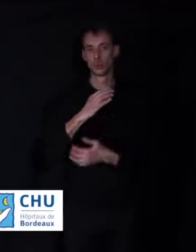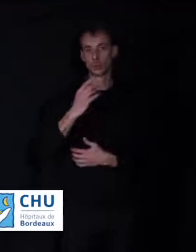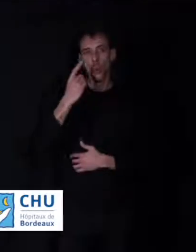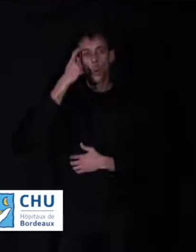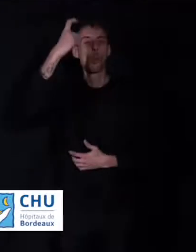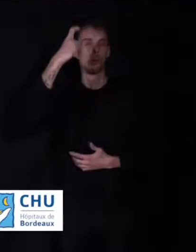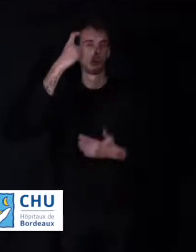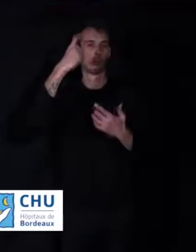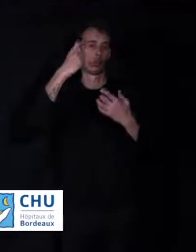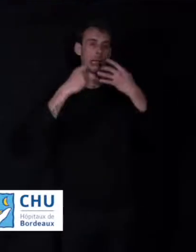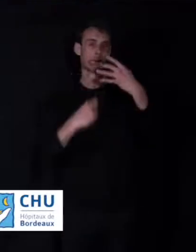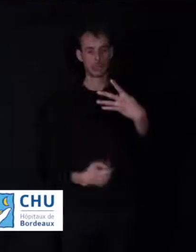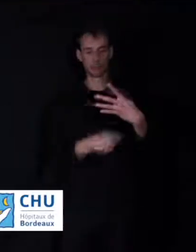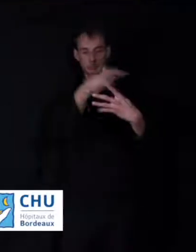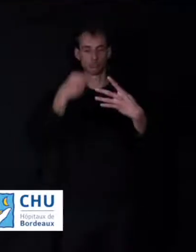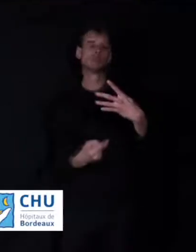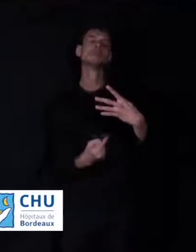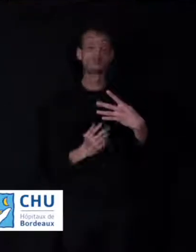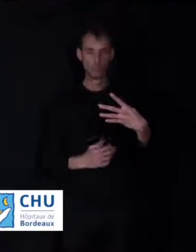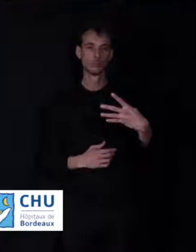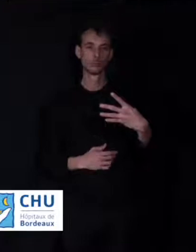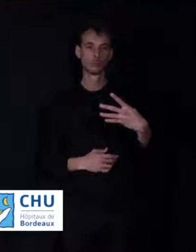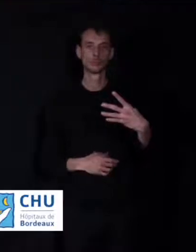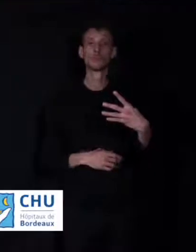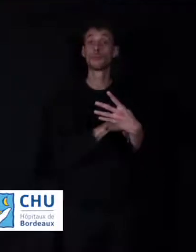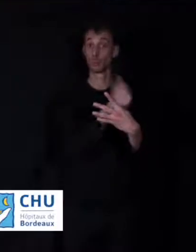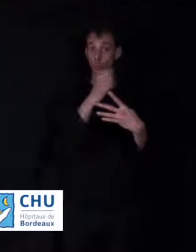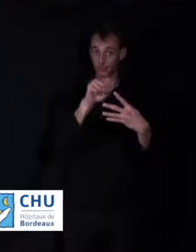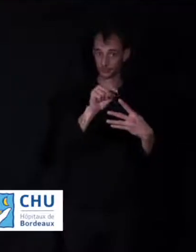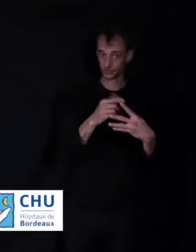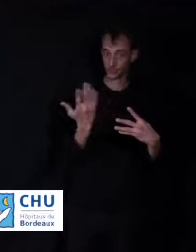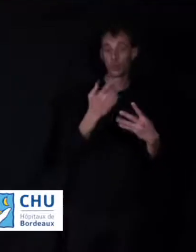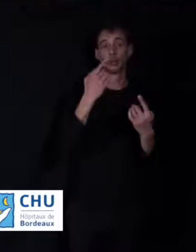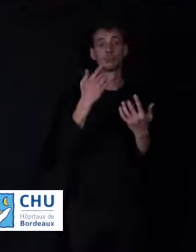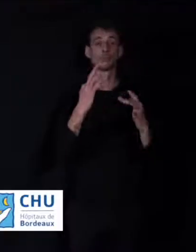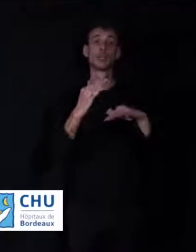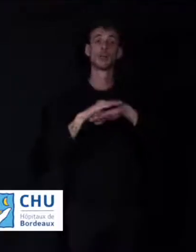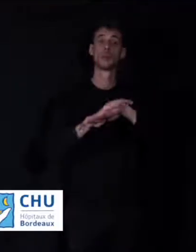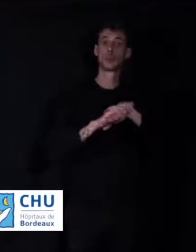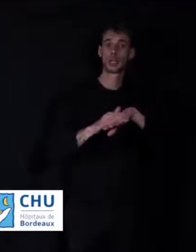sujets principaux qui vont ressortir. Tout d'abord, des considérations politiques. Il s'agit de